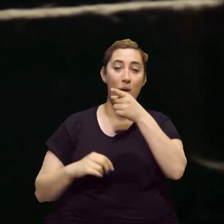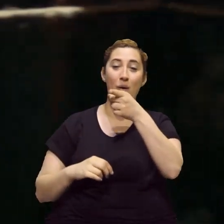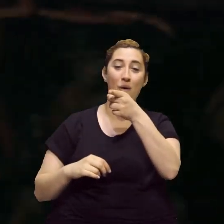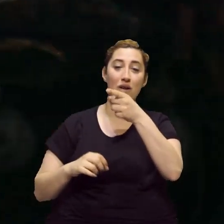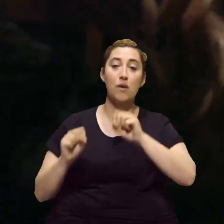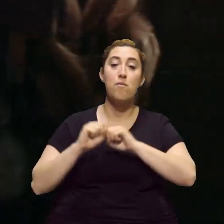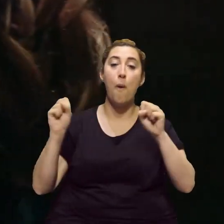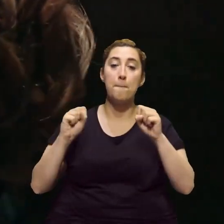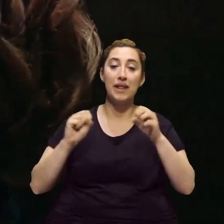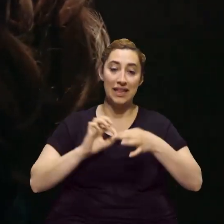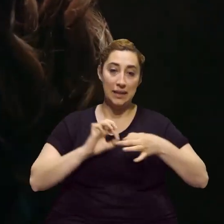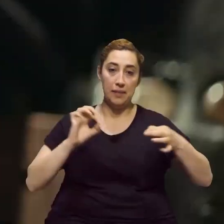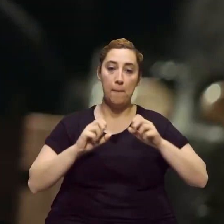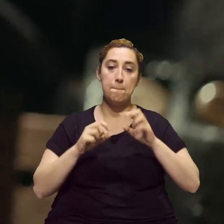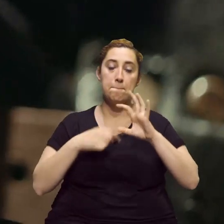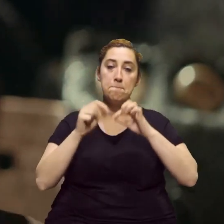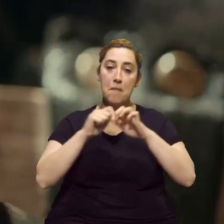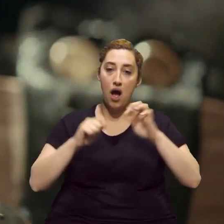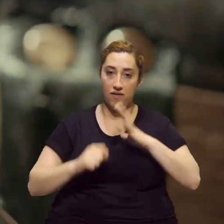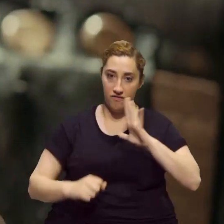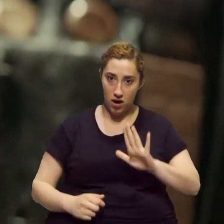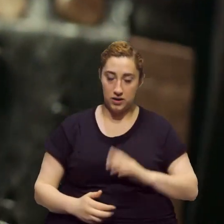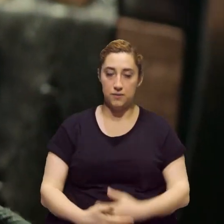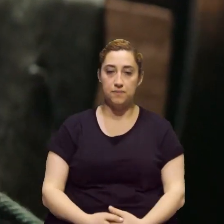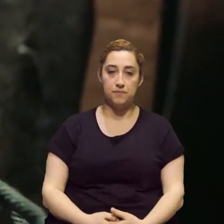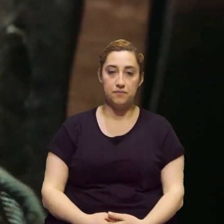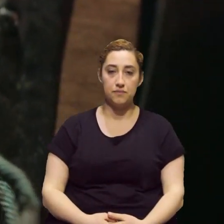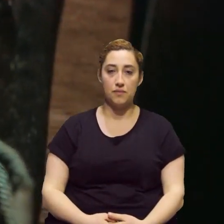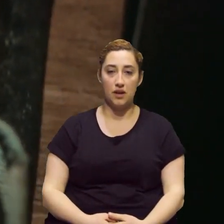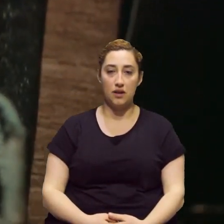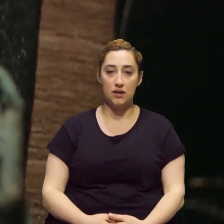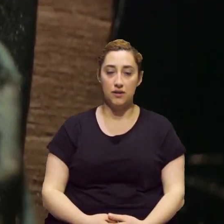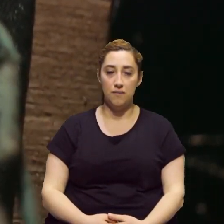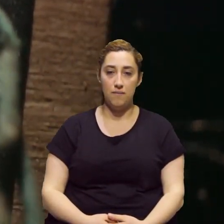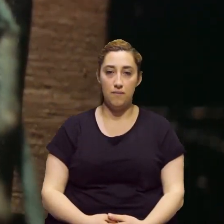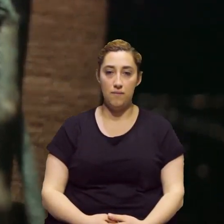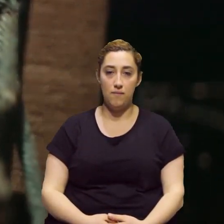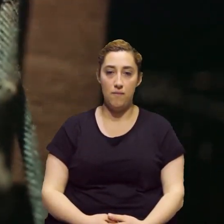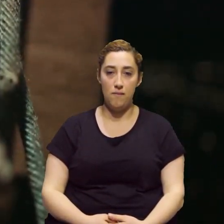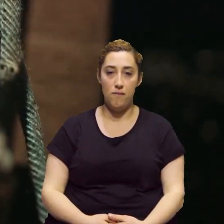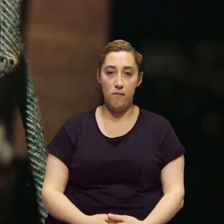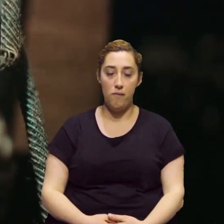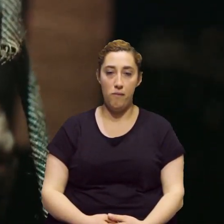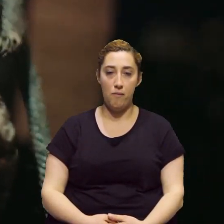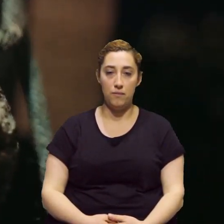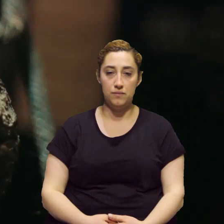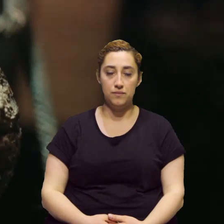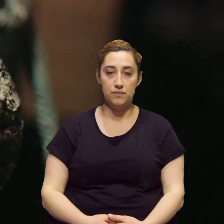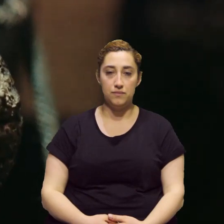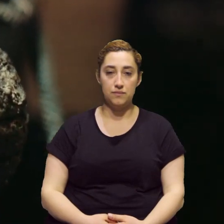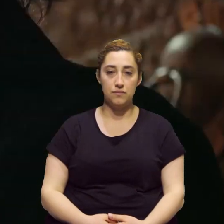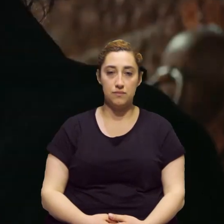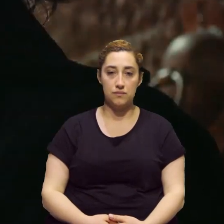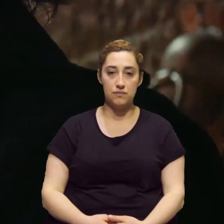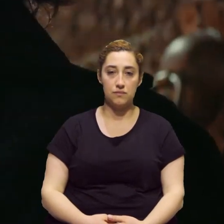Oradaki bombanın tetiğine bağlı. Bomba düzeneği sandalyede oturan Süreyya'nın öyle ödesine bağlanmış.